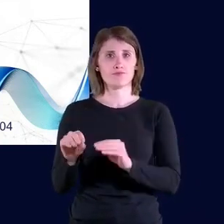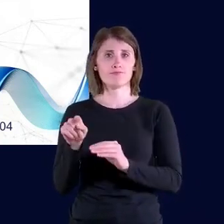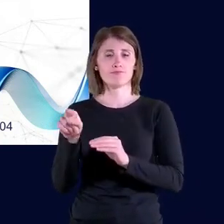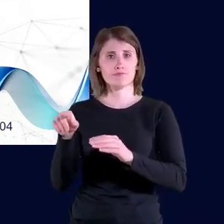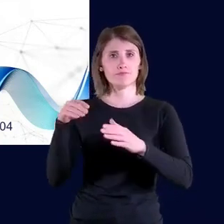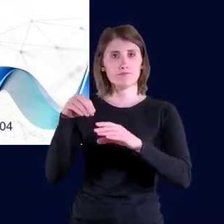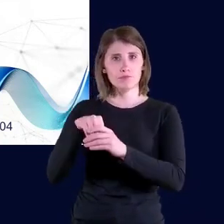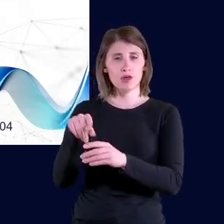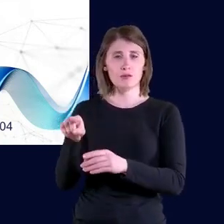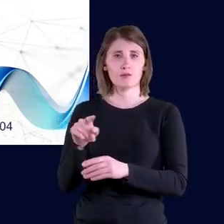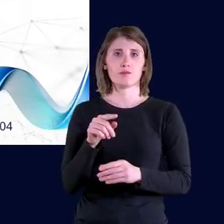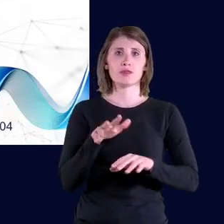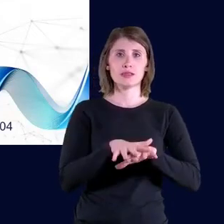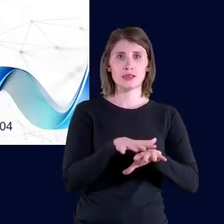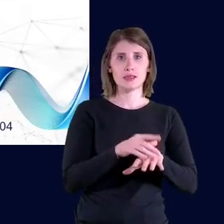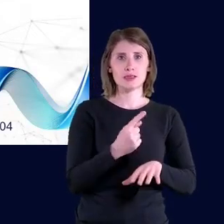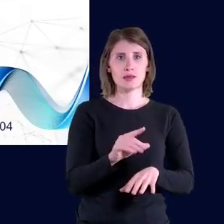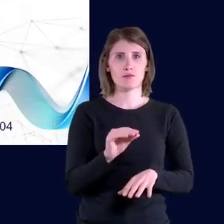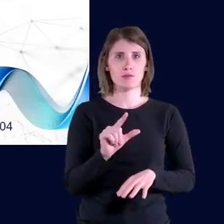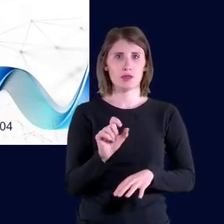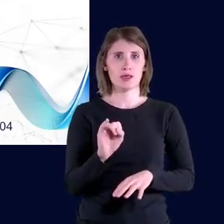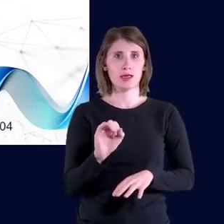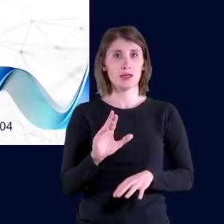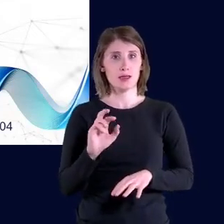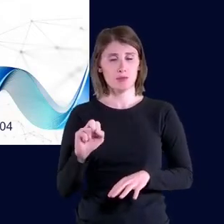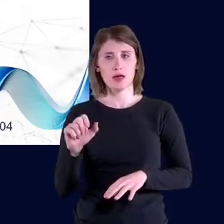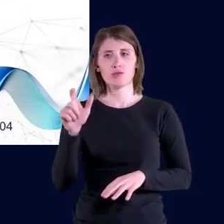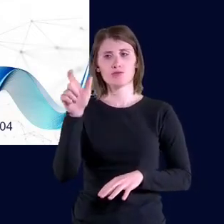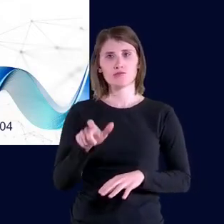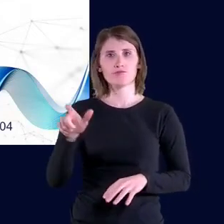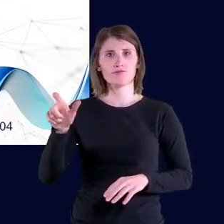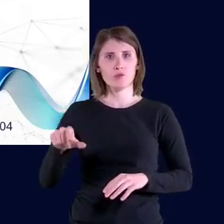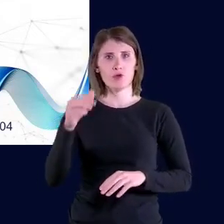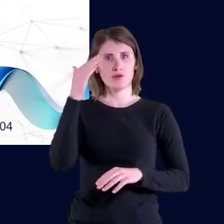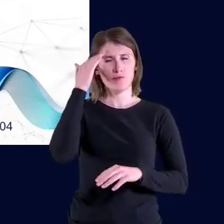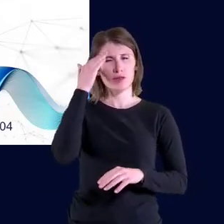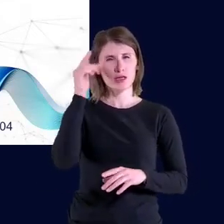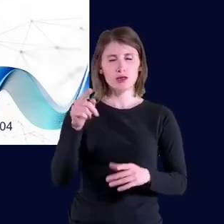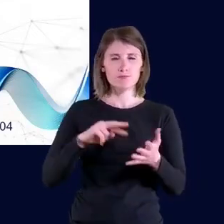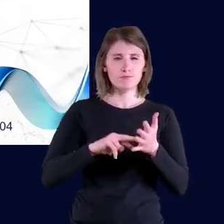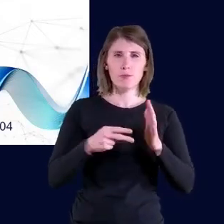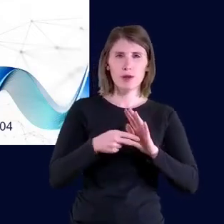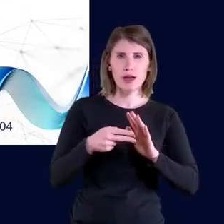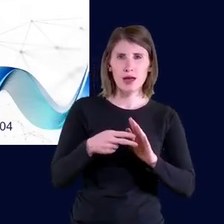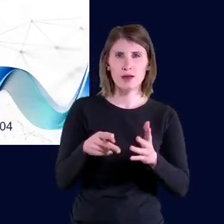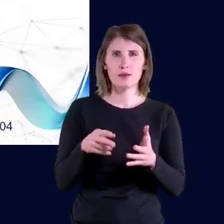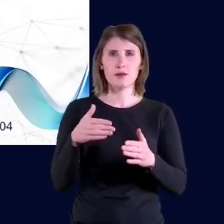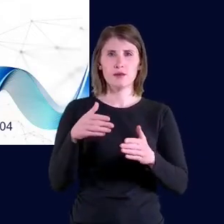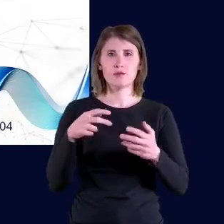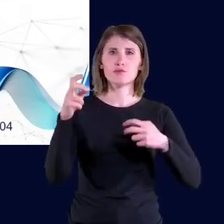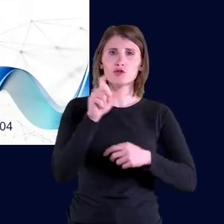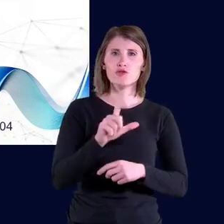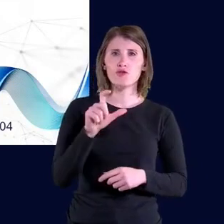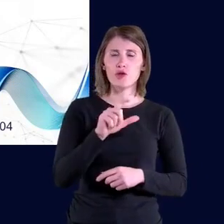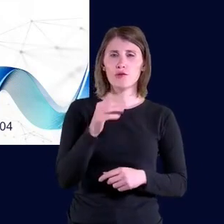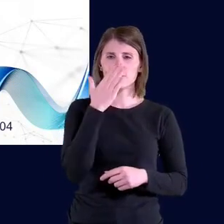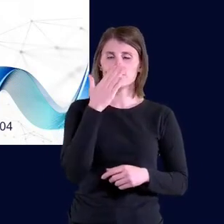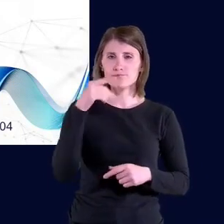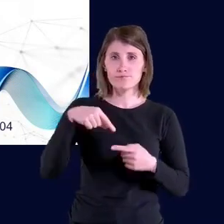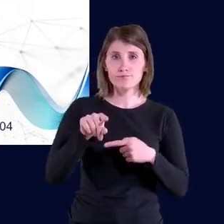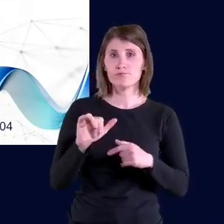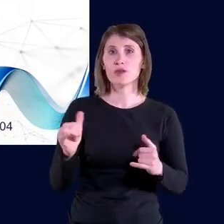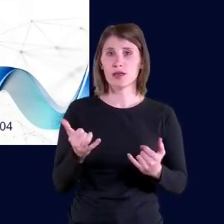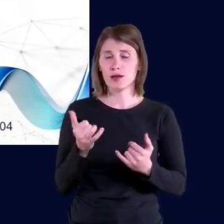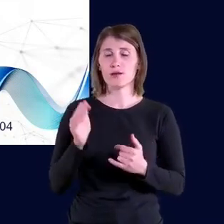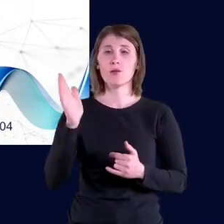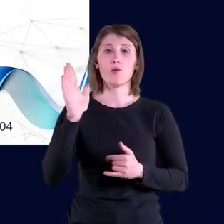delibera po to aby poinformować użytkowników repozytorium o planach digitalizacji innych poprzez proces przygotowania